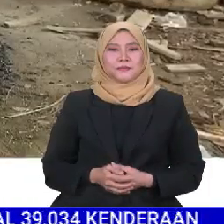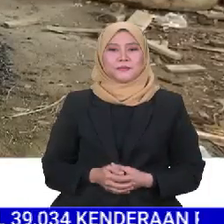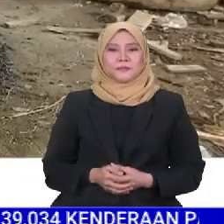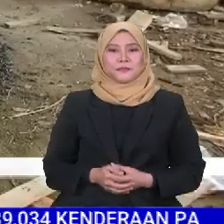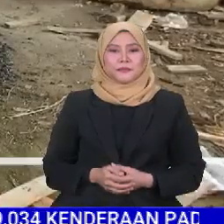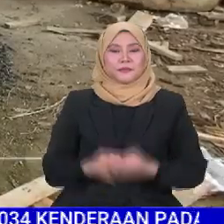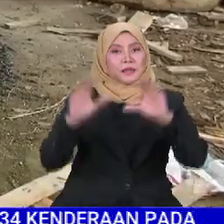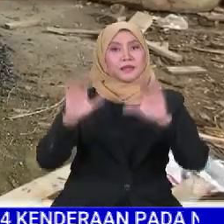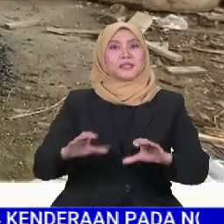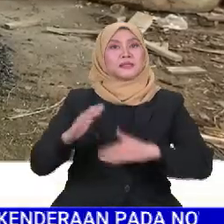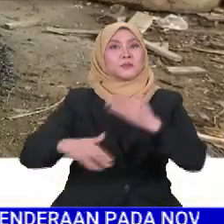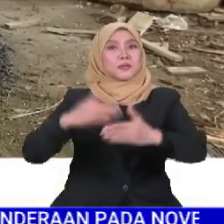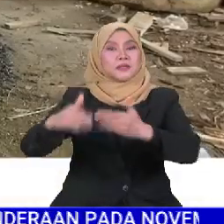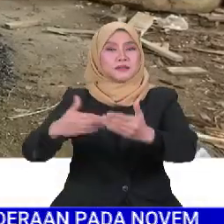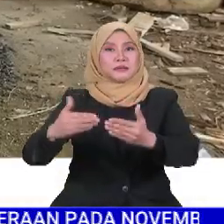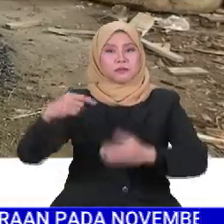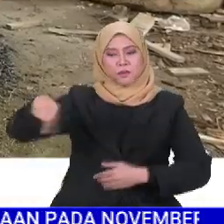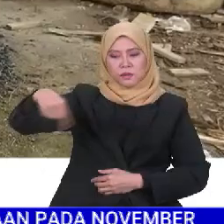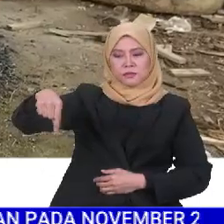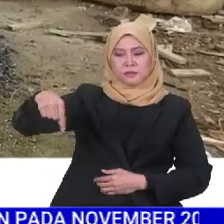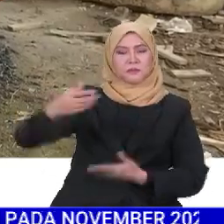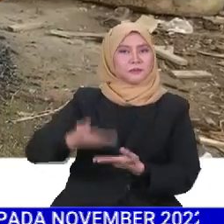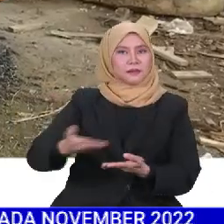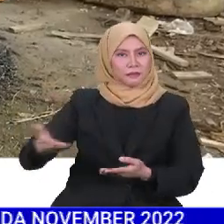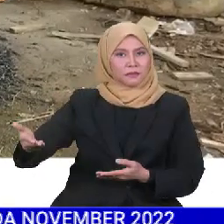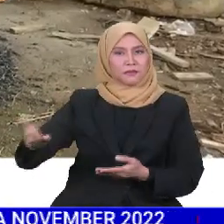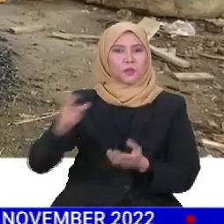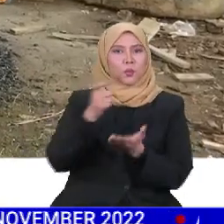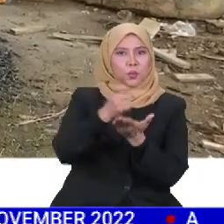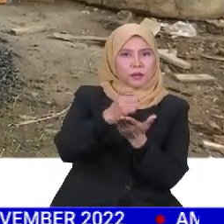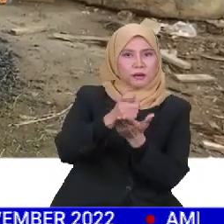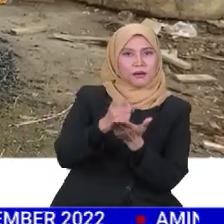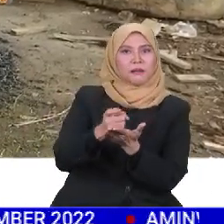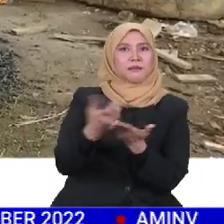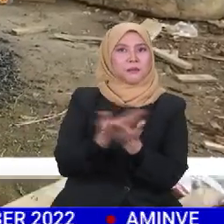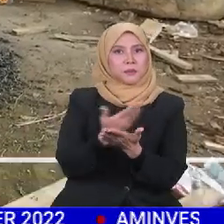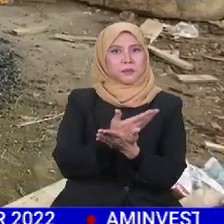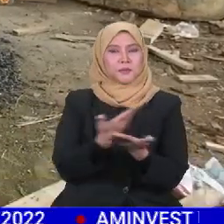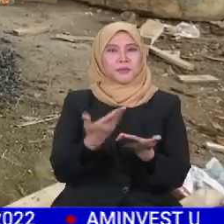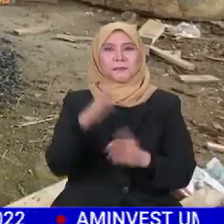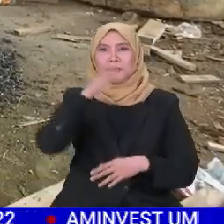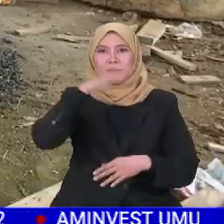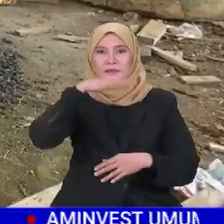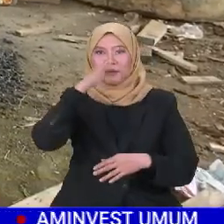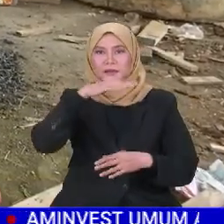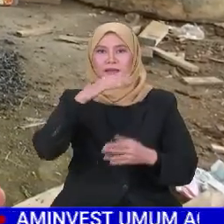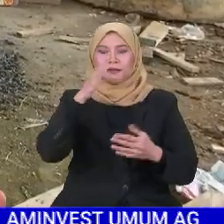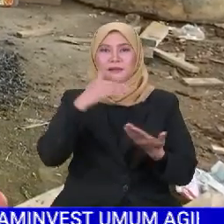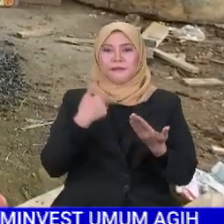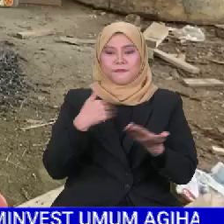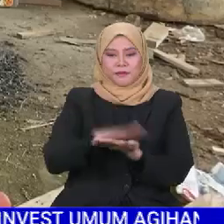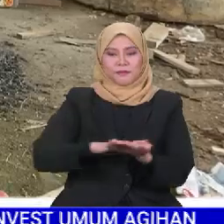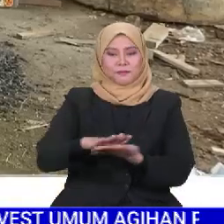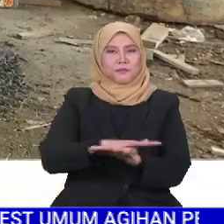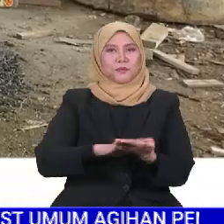Cara kita proses lain. Dia kualiti barang kita, udang kita guna yang macam ke belacan lain ada